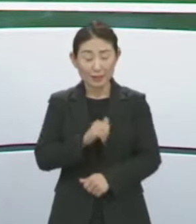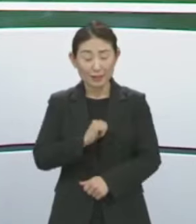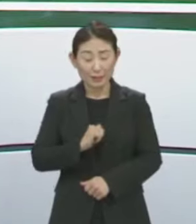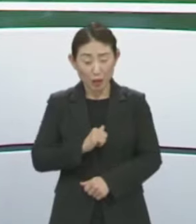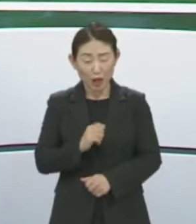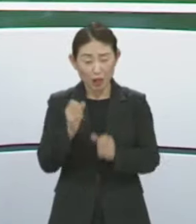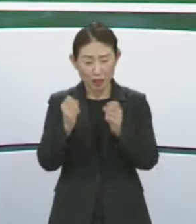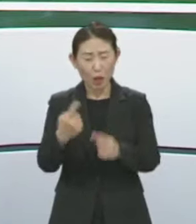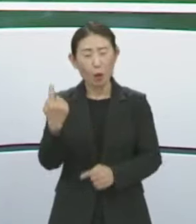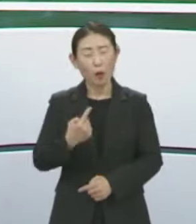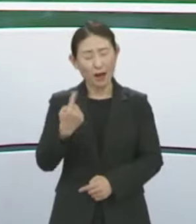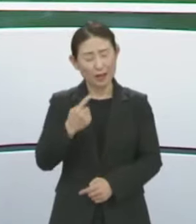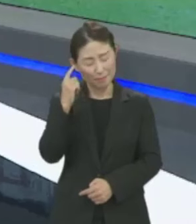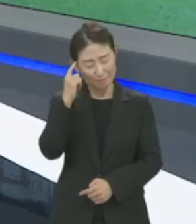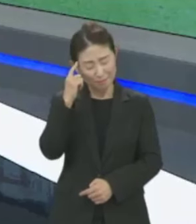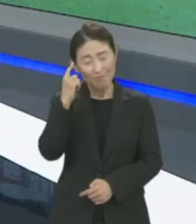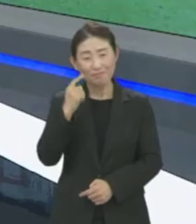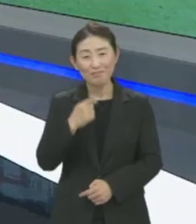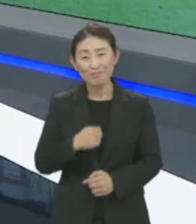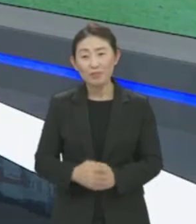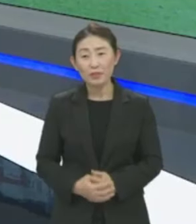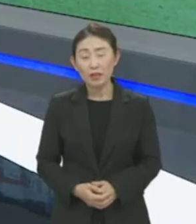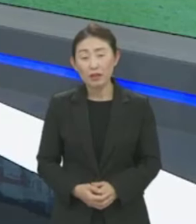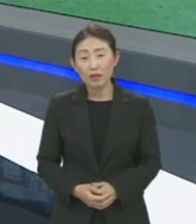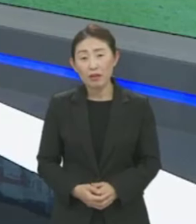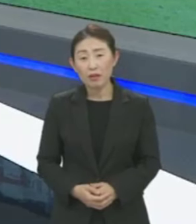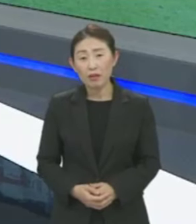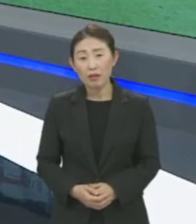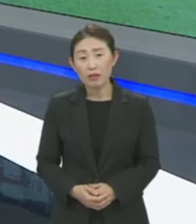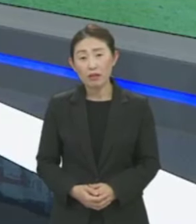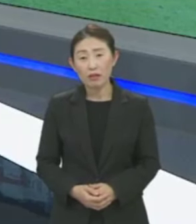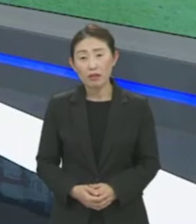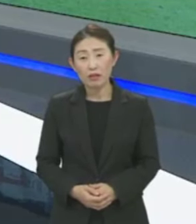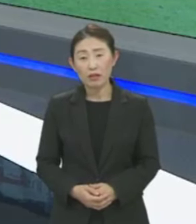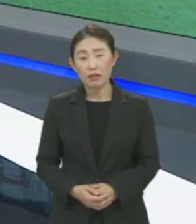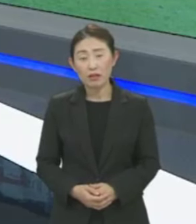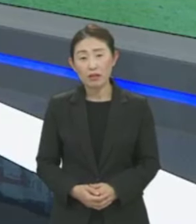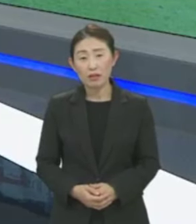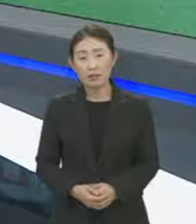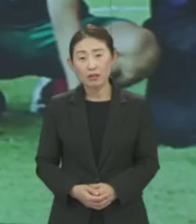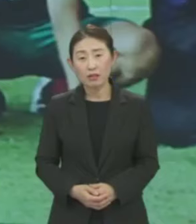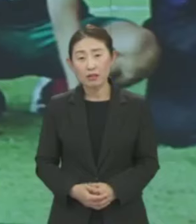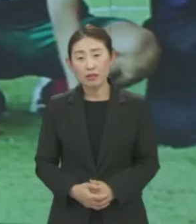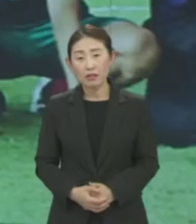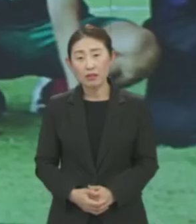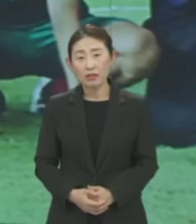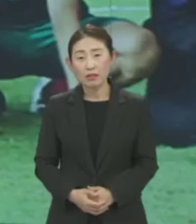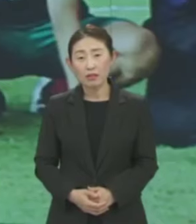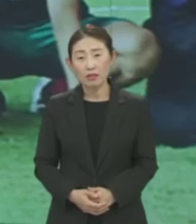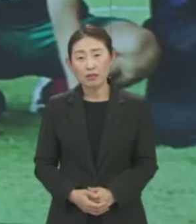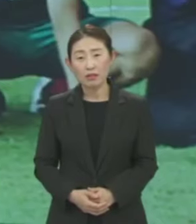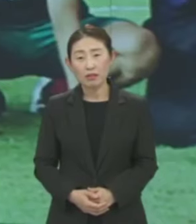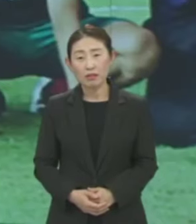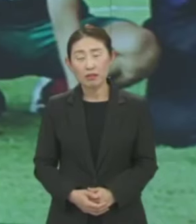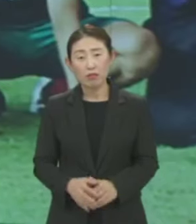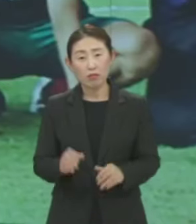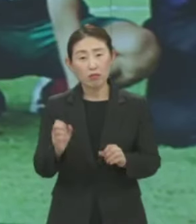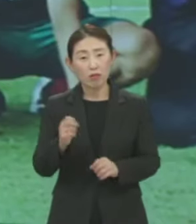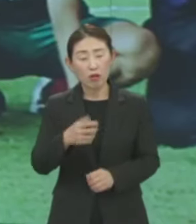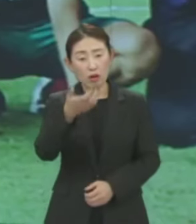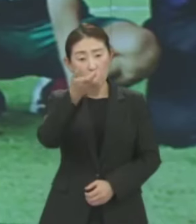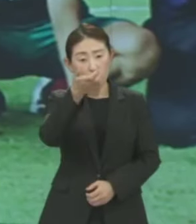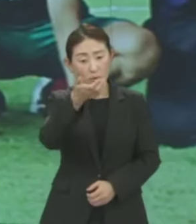있을 거라는 생각은 하고 있었습니다. 진행을 하다 보니까 이제 많은 팬들이 그랬을 겁니다. 이제 이렇게